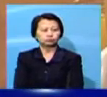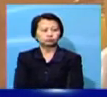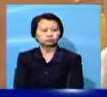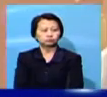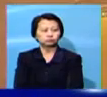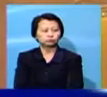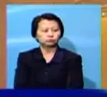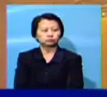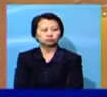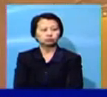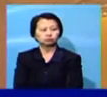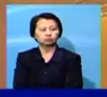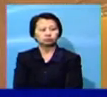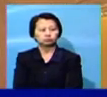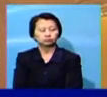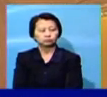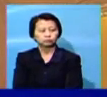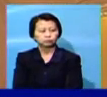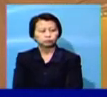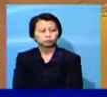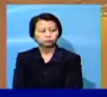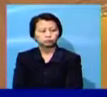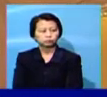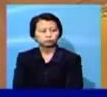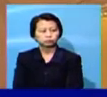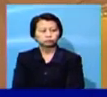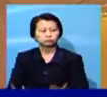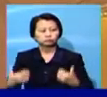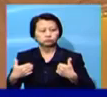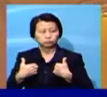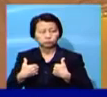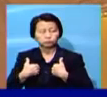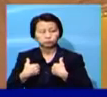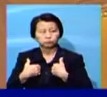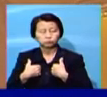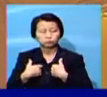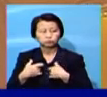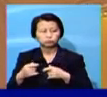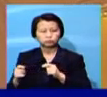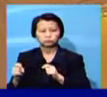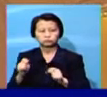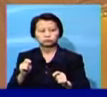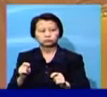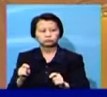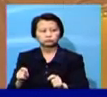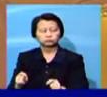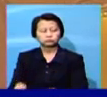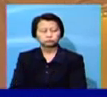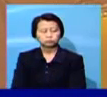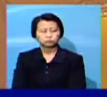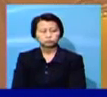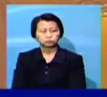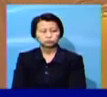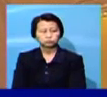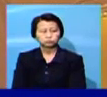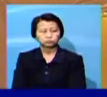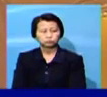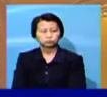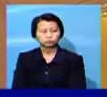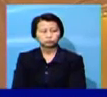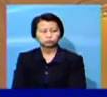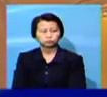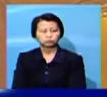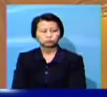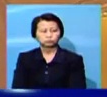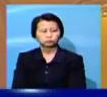Baru secara teknikalnya ada kesilapan di kerajaan dan juga ada kesilapan di pemu itu